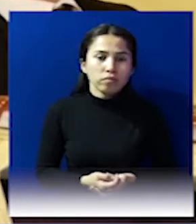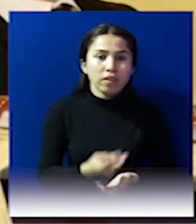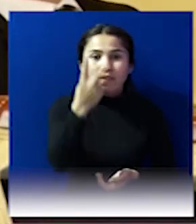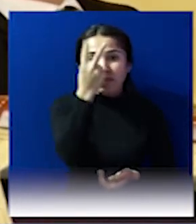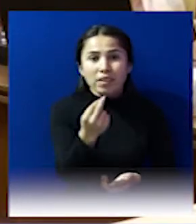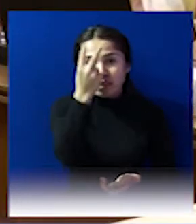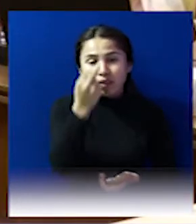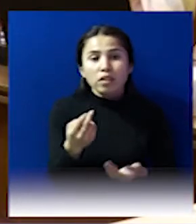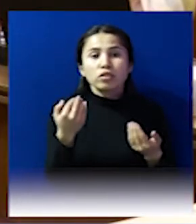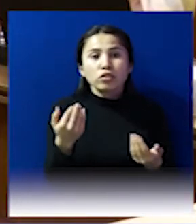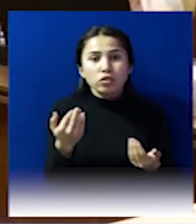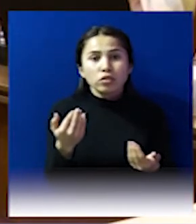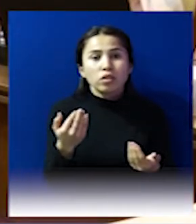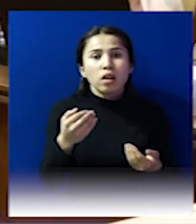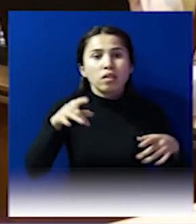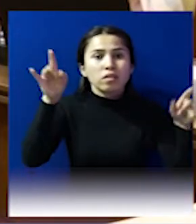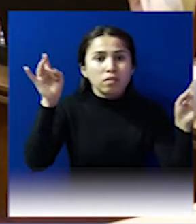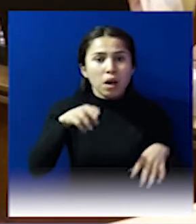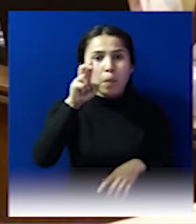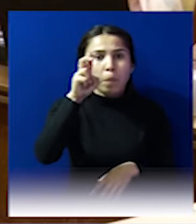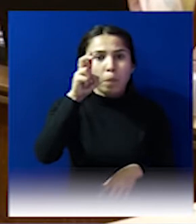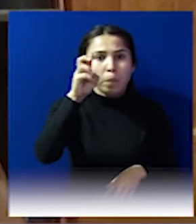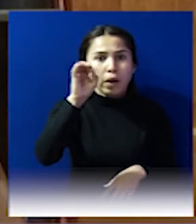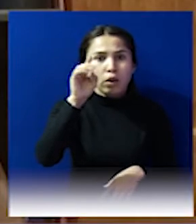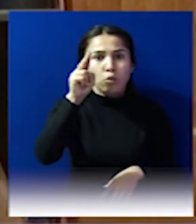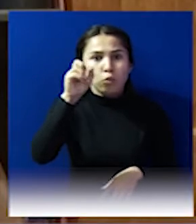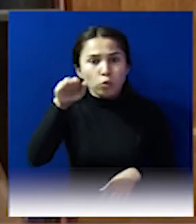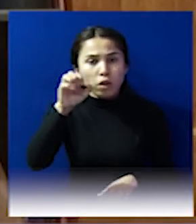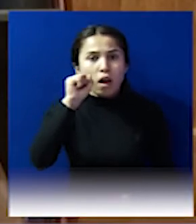органдар тарапынан насихат жұмыстары төмен деңгейде, дейді аймақ басшысы.